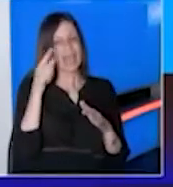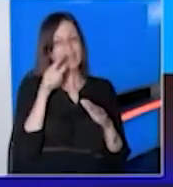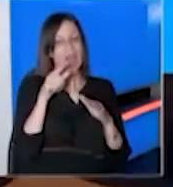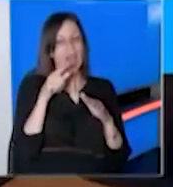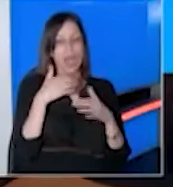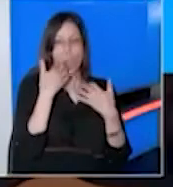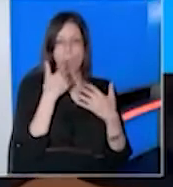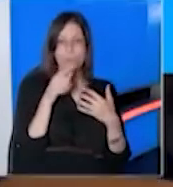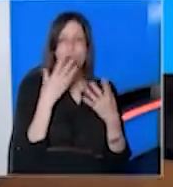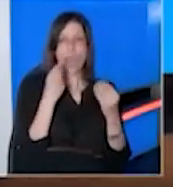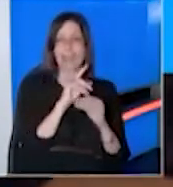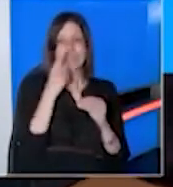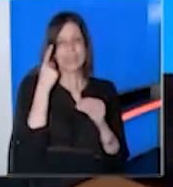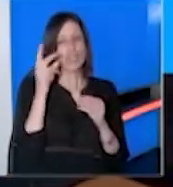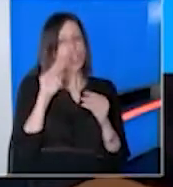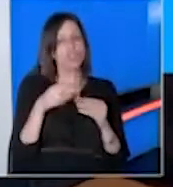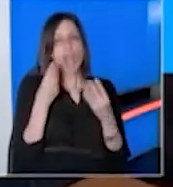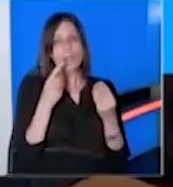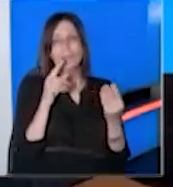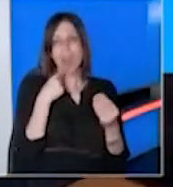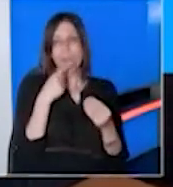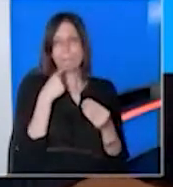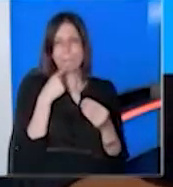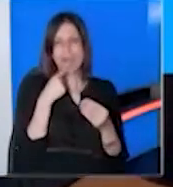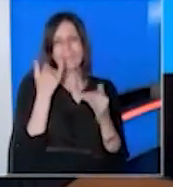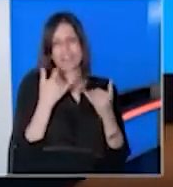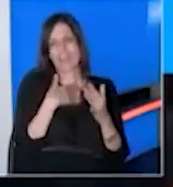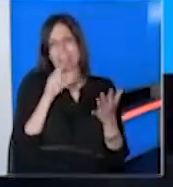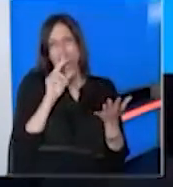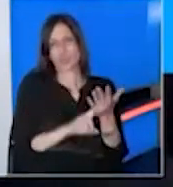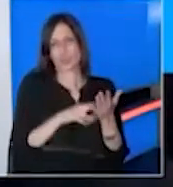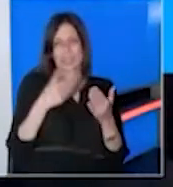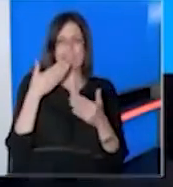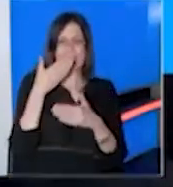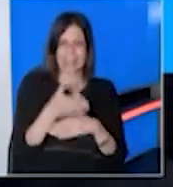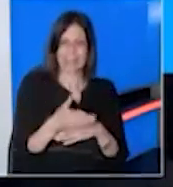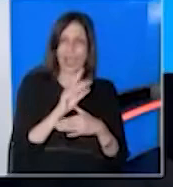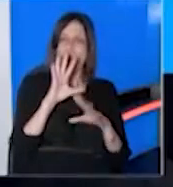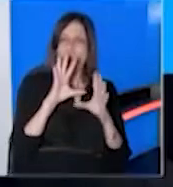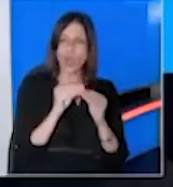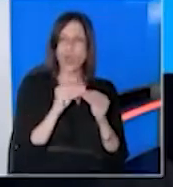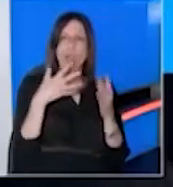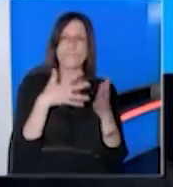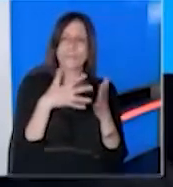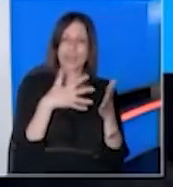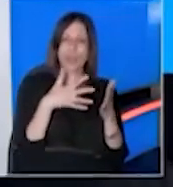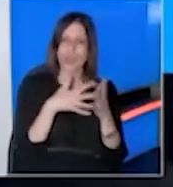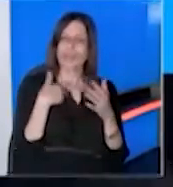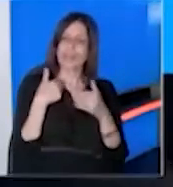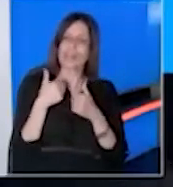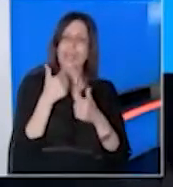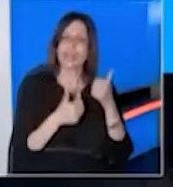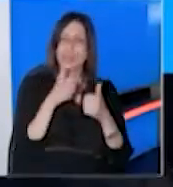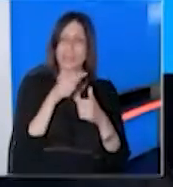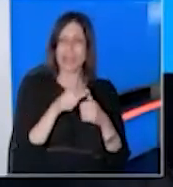פה הרבה מאוד ידיעה, יש לי הרבה מה לומר על ועדת הפורגבות, אבל לא ניתנה לי הזכות להיכנס לך. הכל ניתן לביקורת ולבדיקה. בבקשה, אני אתמודד איתך על כל